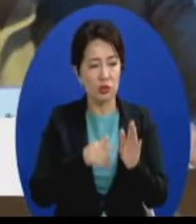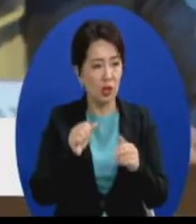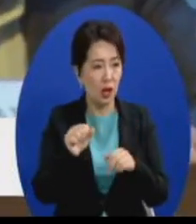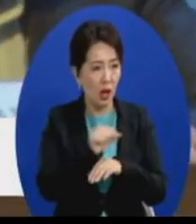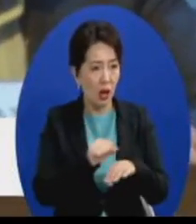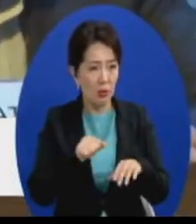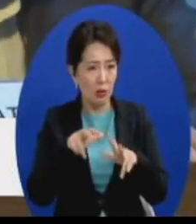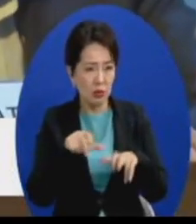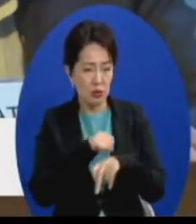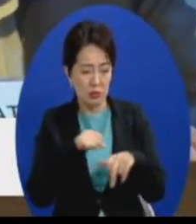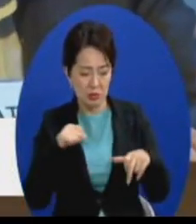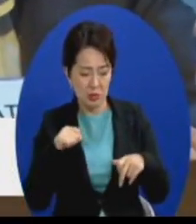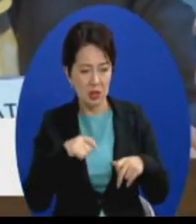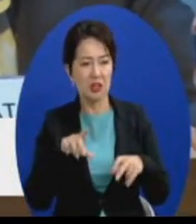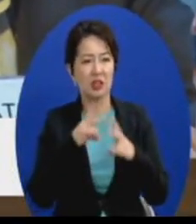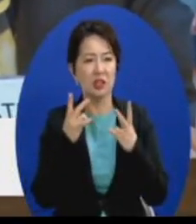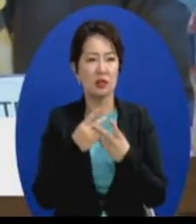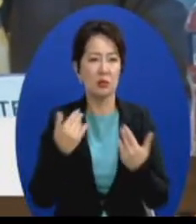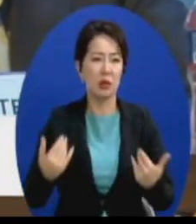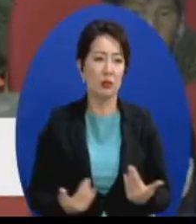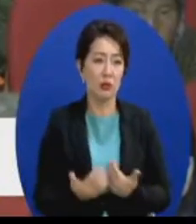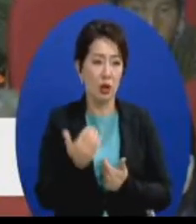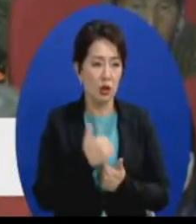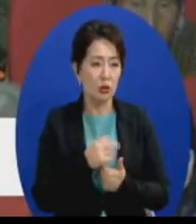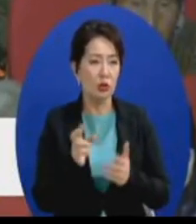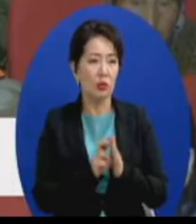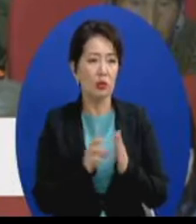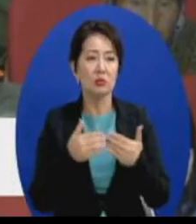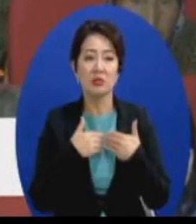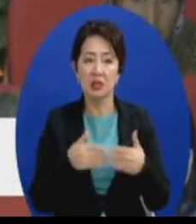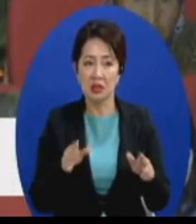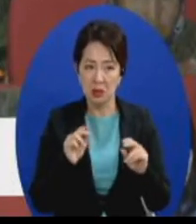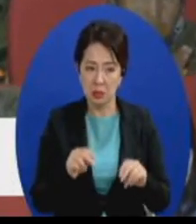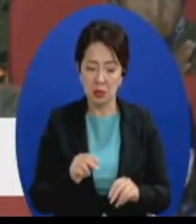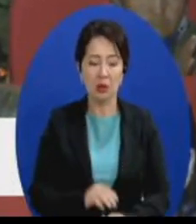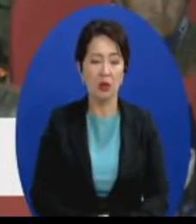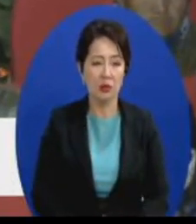Экстер аймгийн хөгжлийн бэрхшээлт эргэд нийгмийн амьдралд оролцох боломж илүү